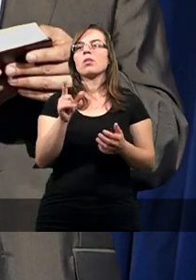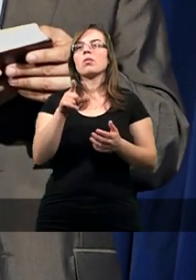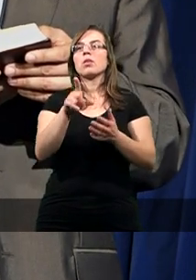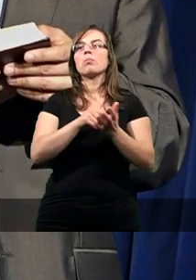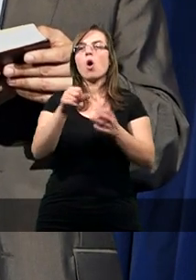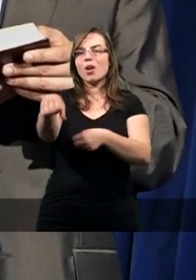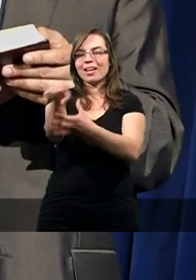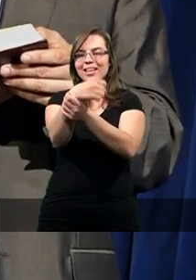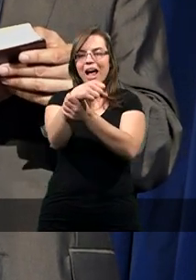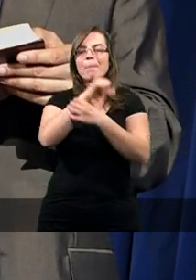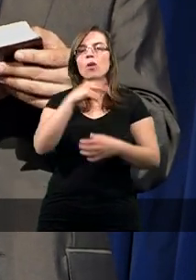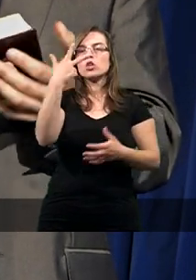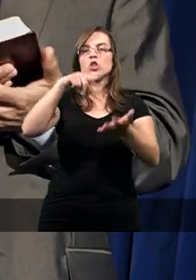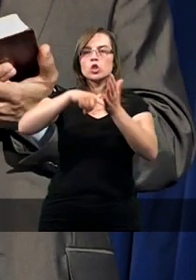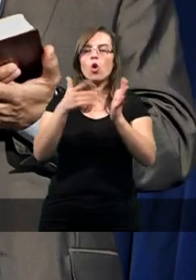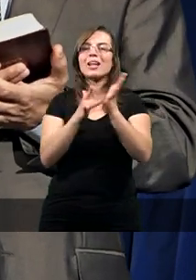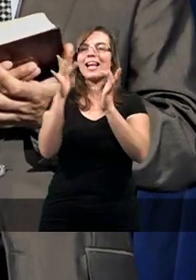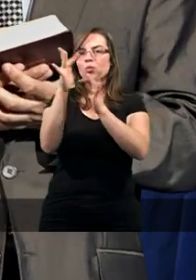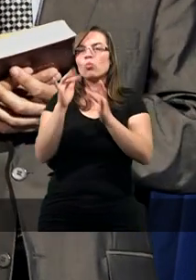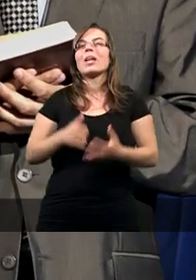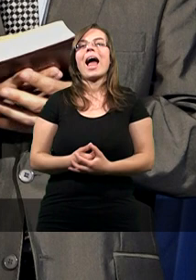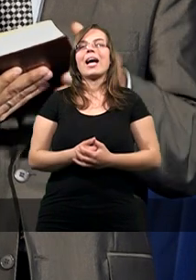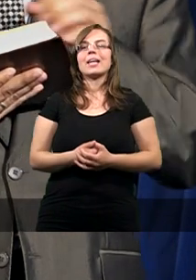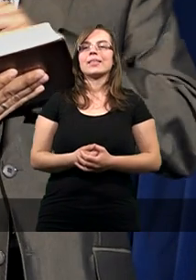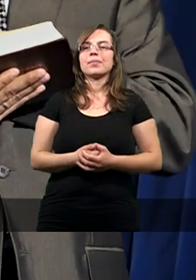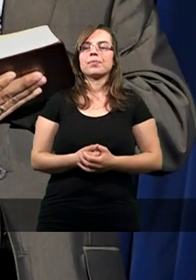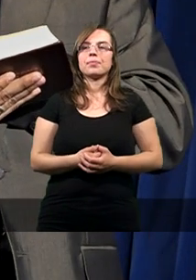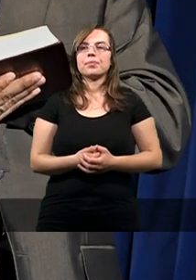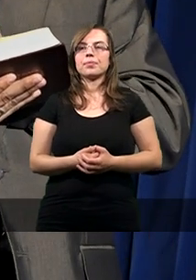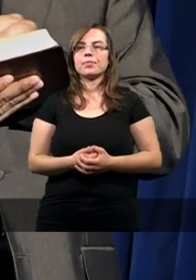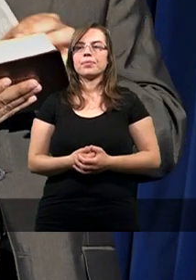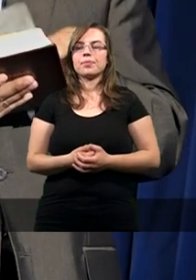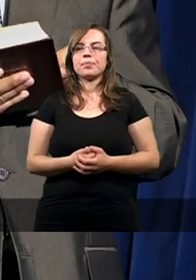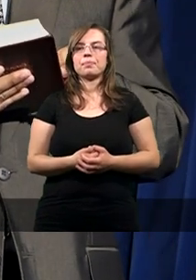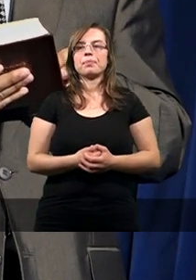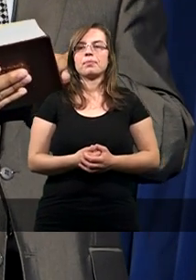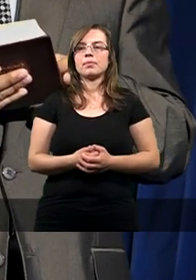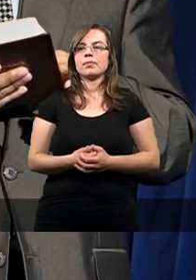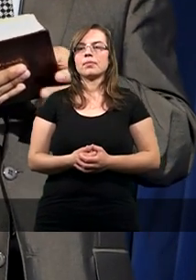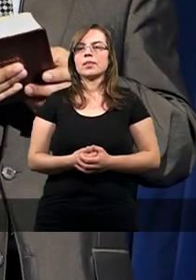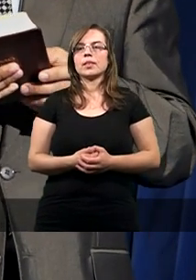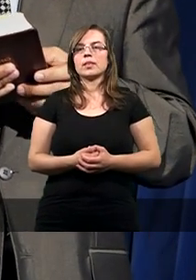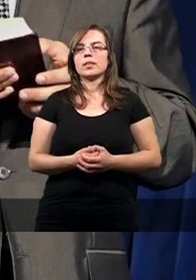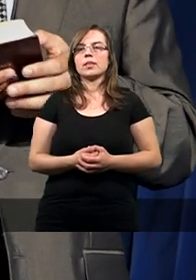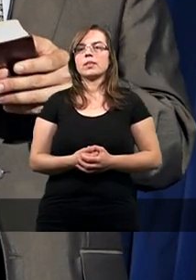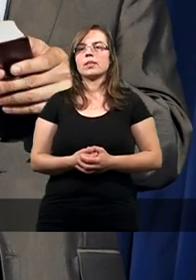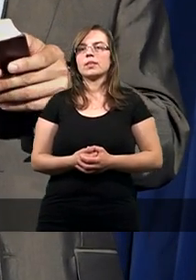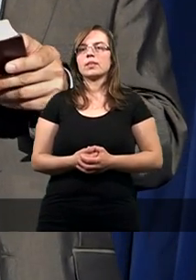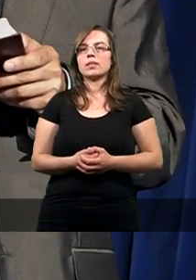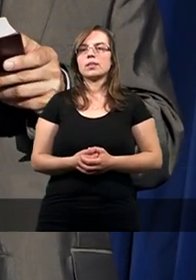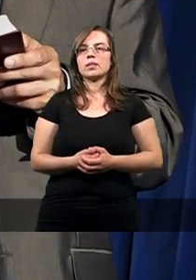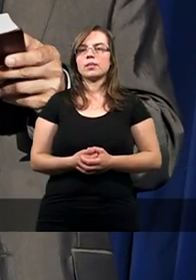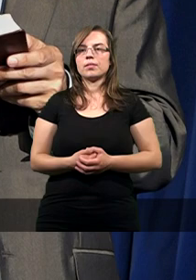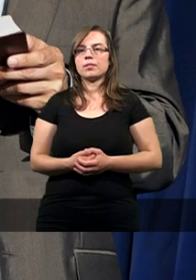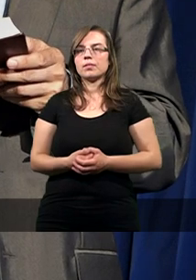Piotr zaparł się go trzykrotnie. And in verse 16 it says, then delivered he him therefore unto them to be